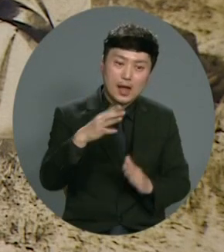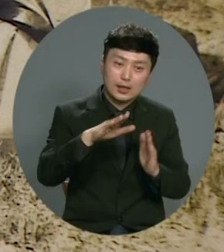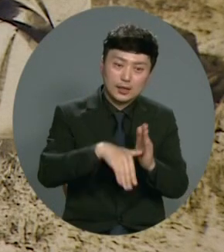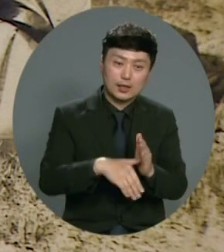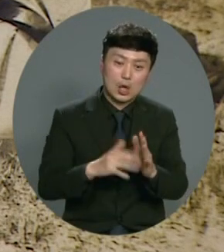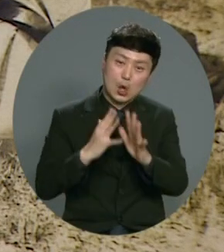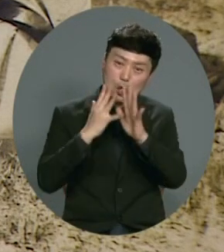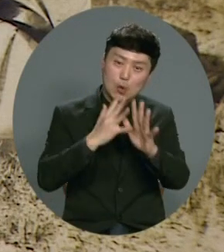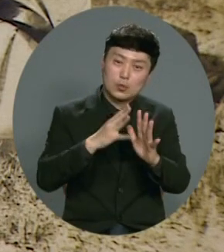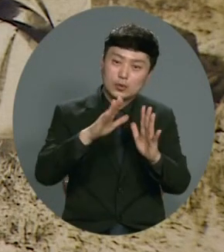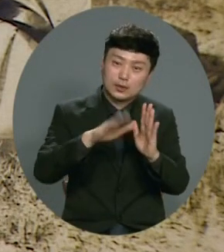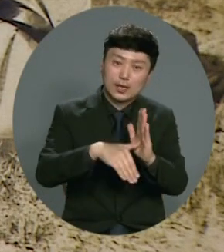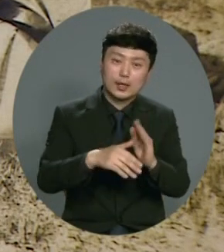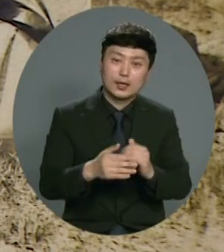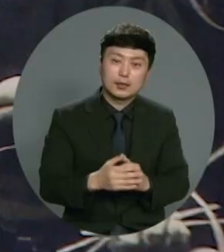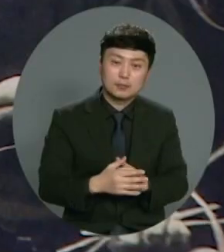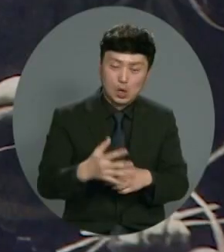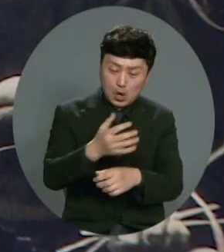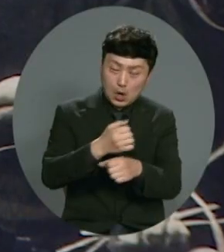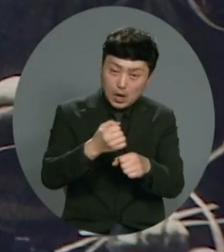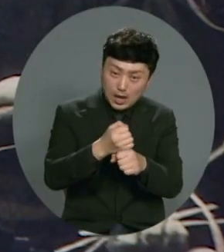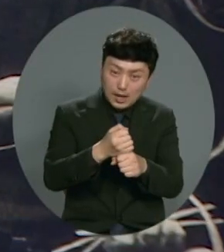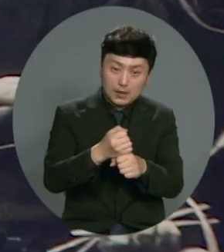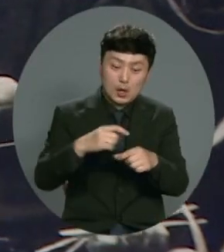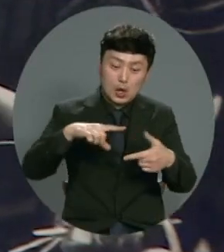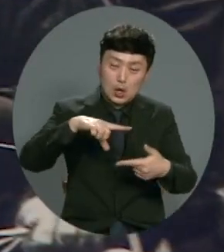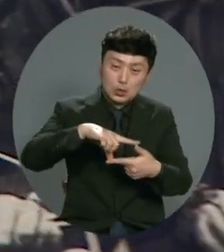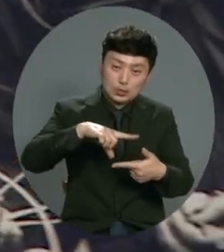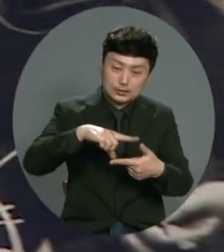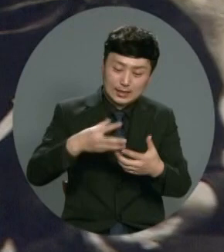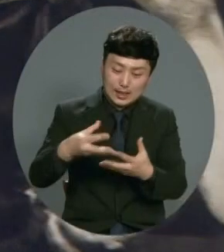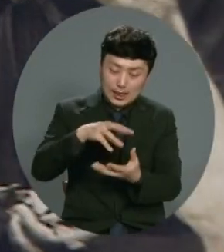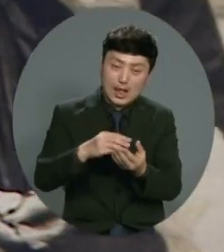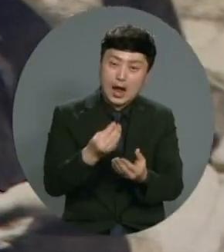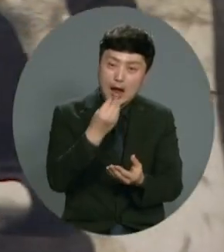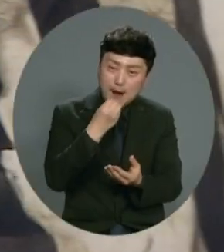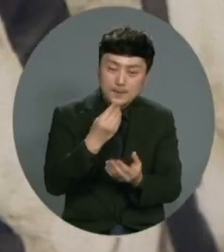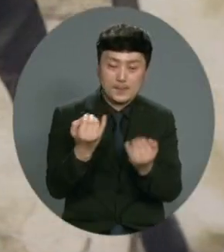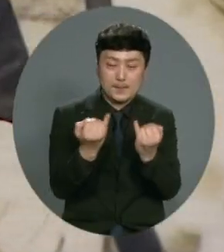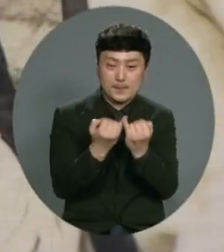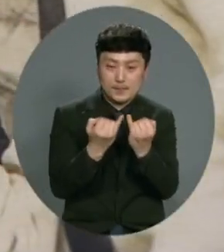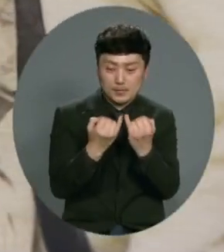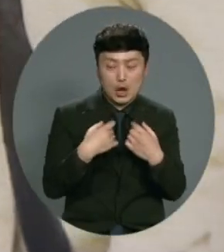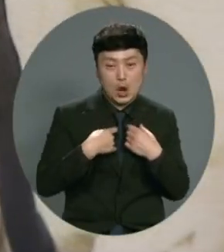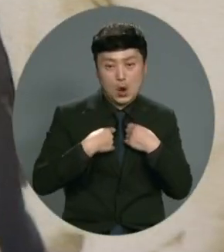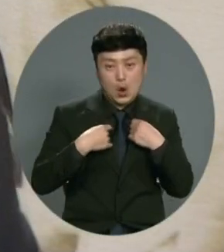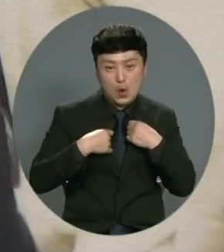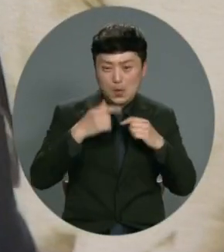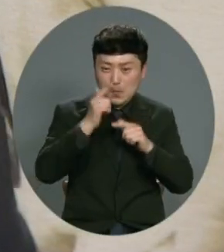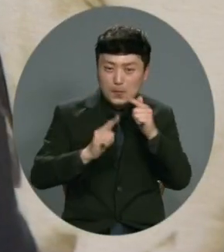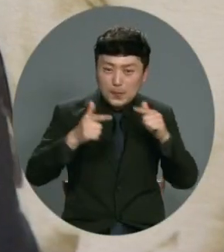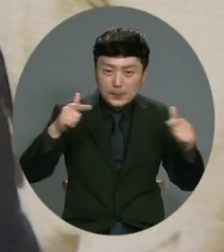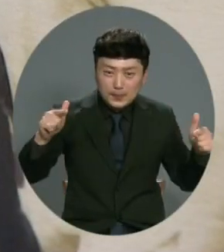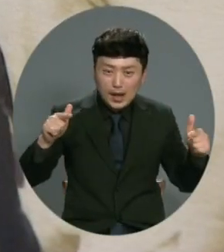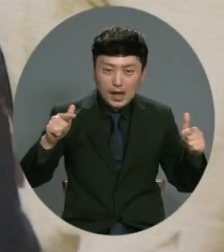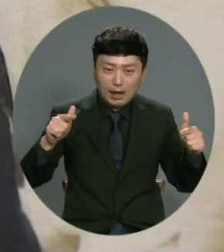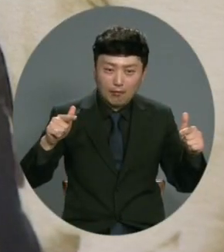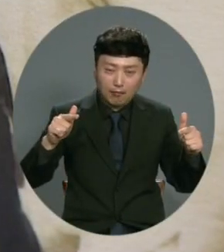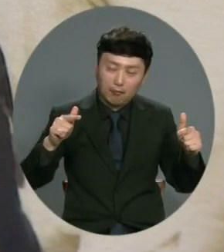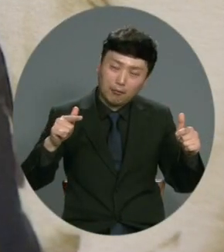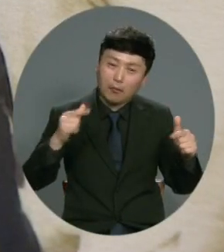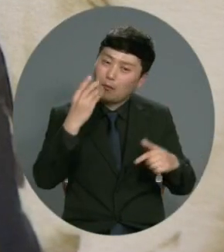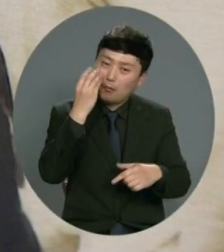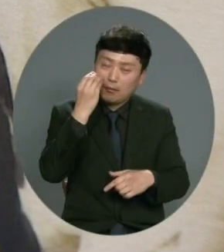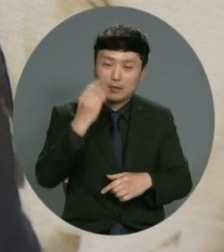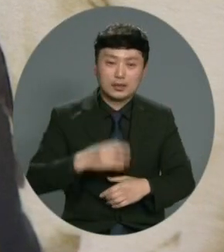소풍 광주리로 된 도시락 쌈을 싸먹는 모습 여학생들의 교복이 제각각인 점이 흥미롭습니다